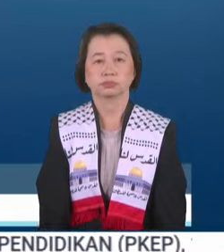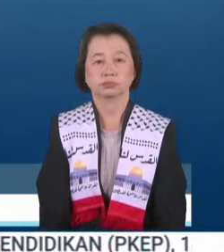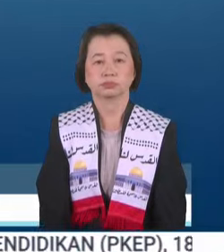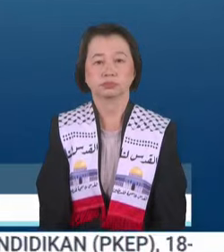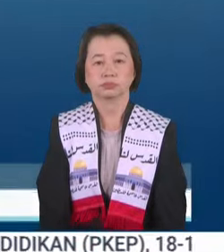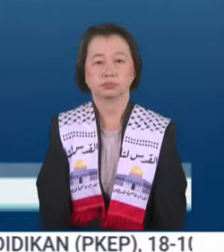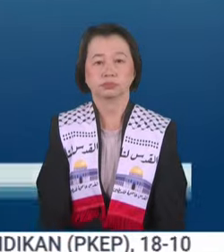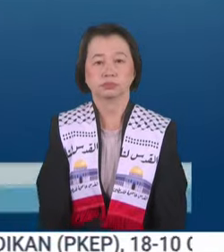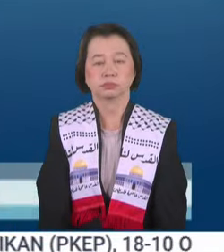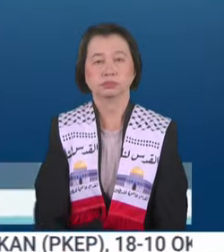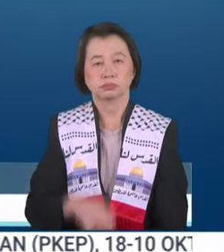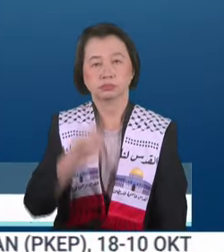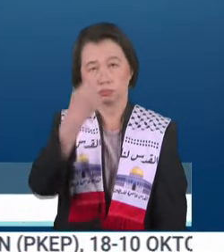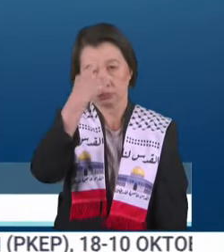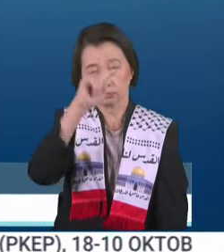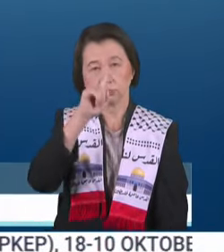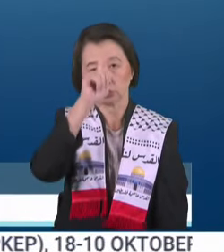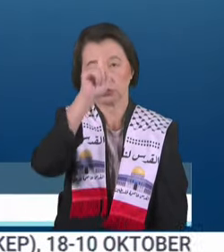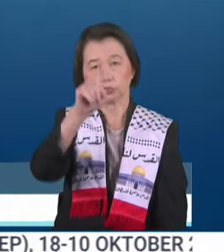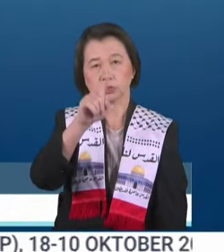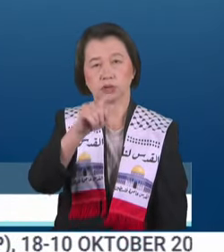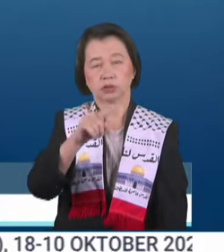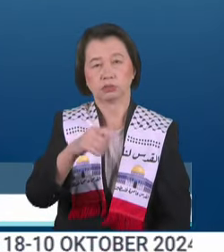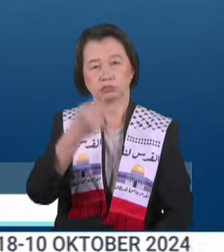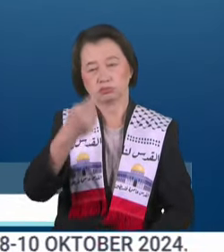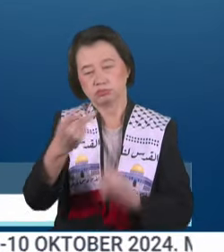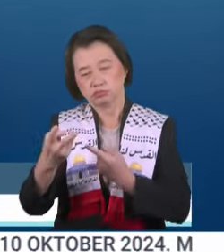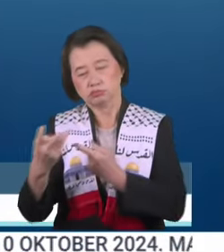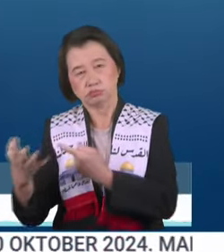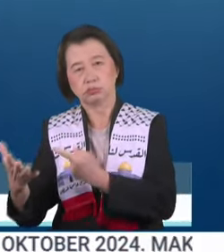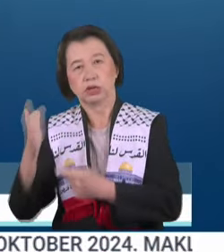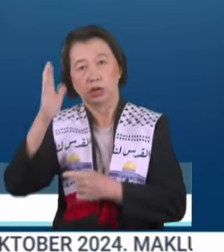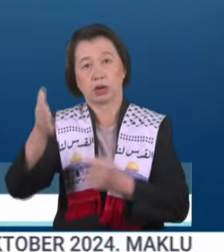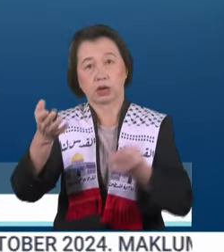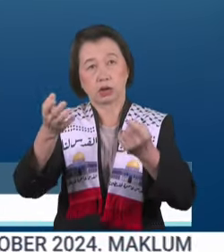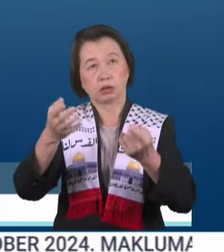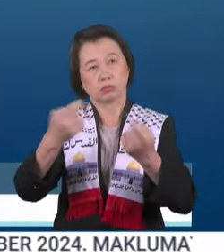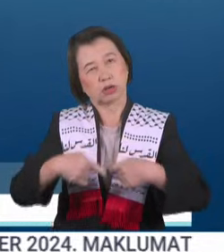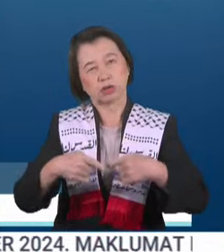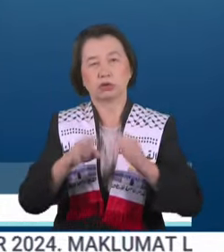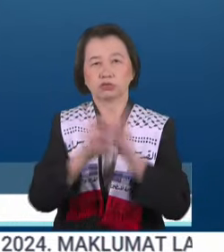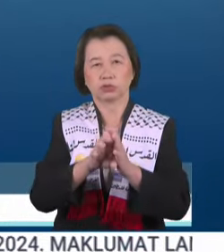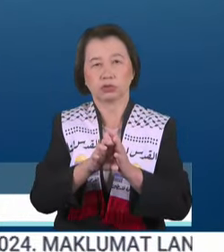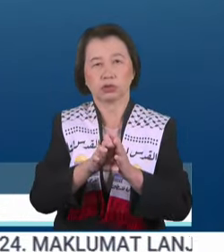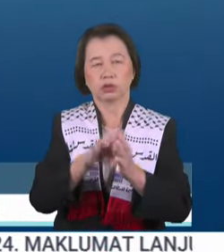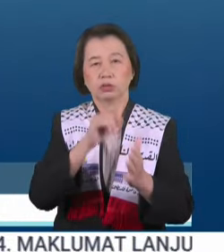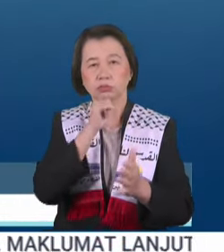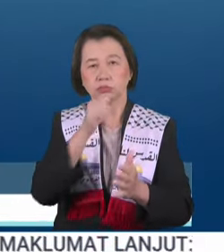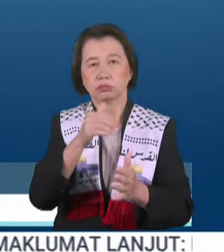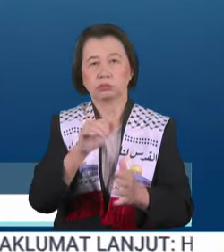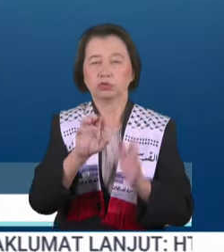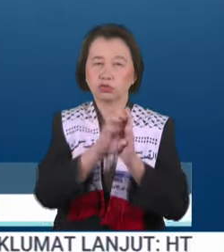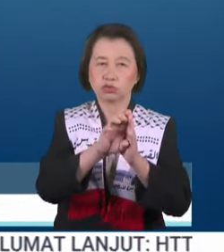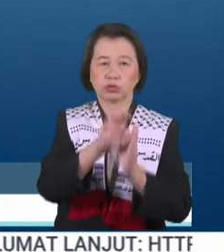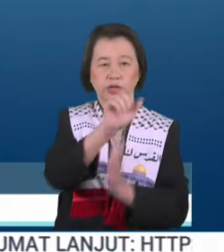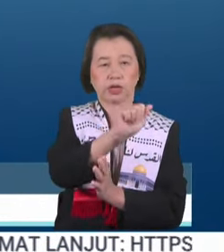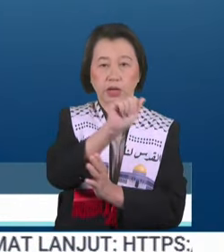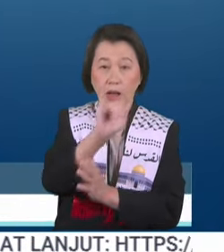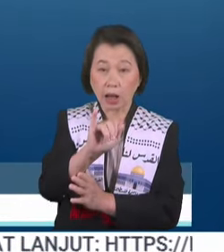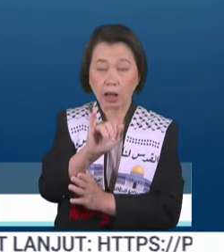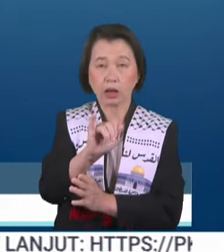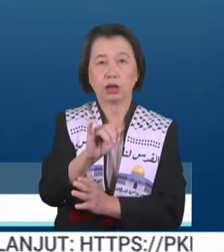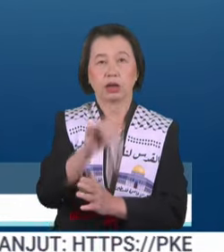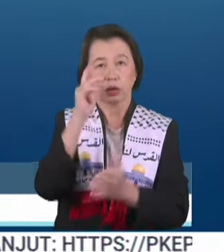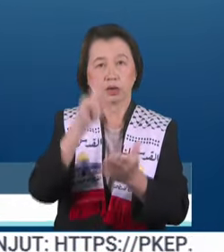Ia juga penting bagi memastikan elemen-elemen yang akan datang seperti elemen-elemen kecerdasan pintar AI ataupun lebih